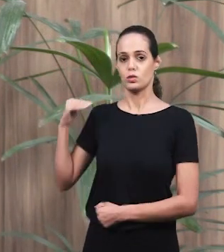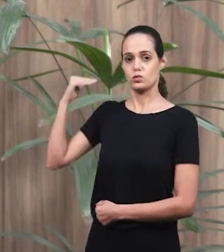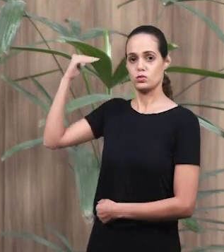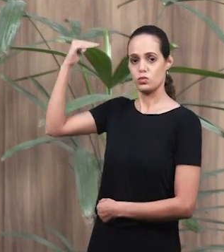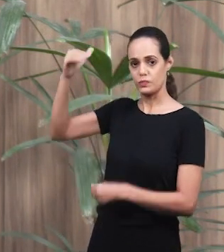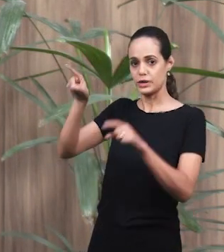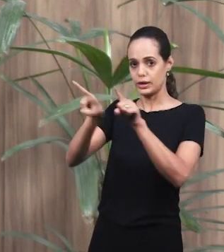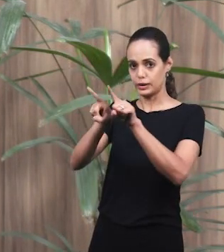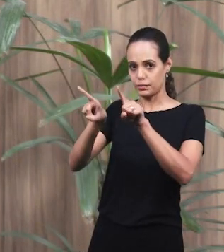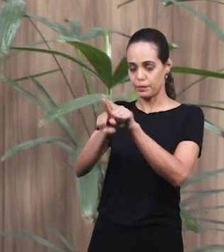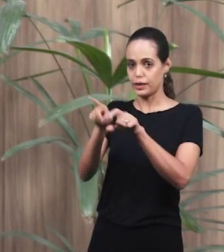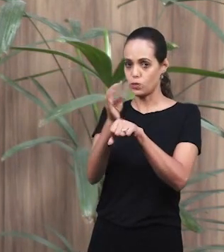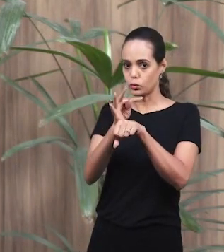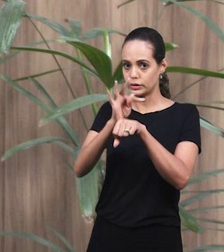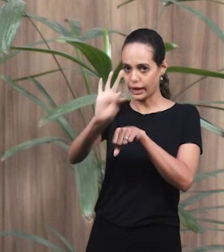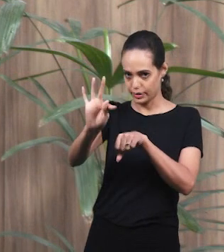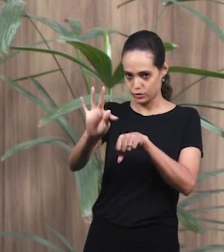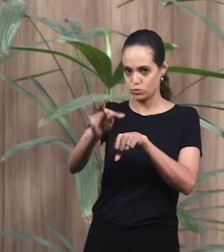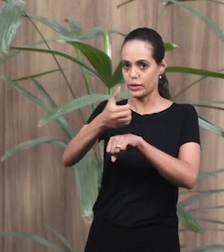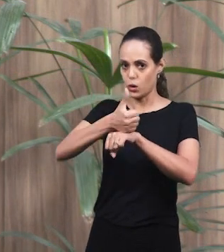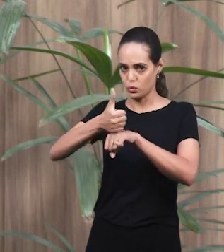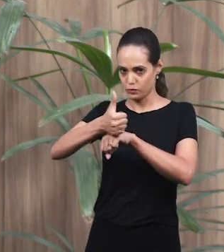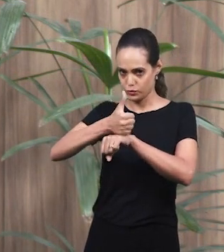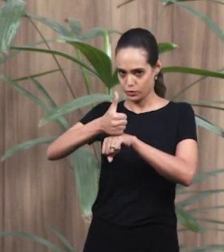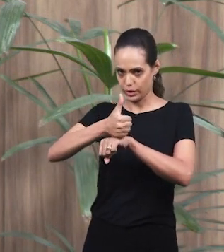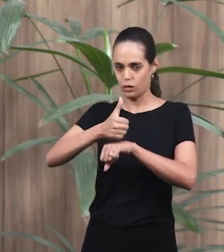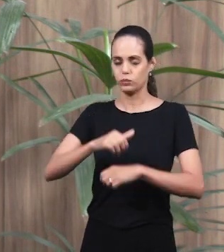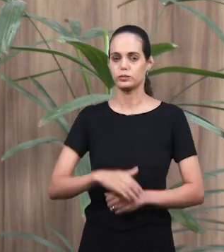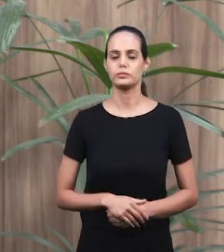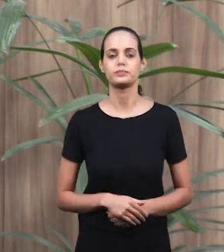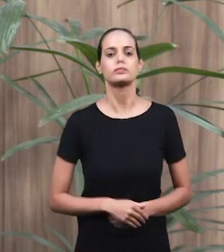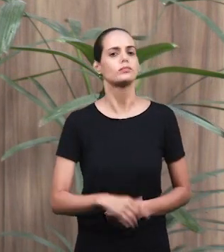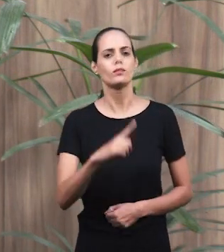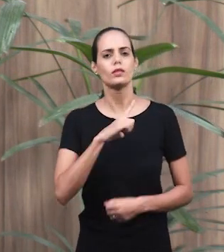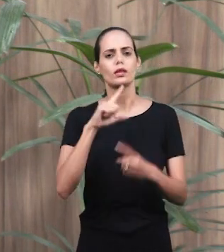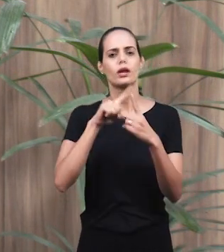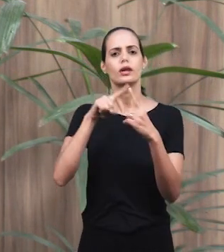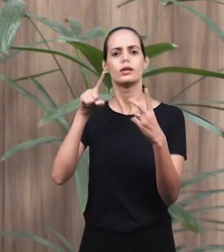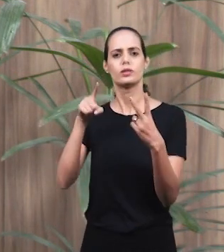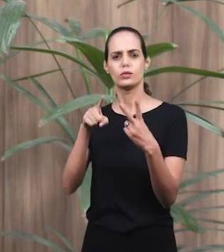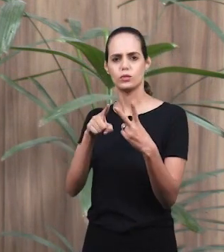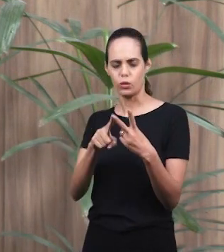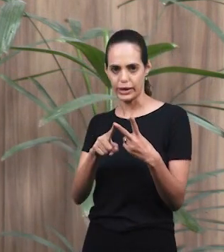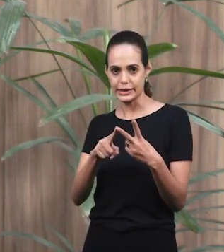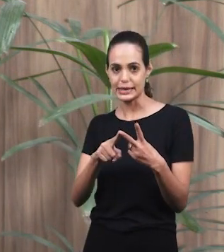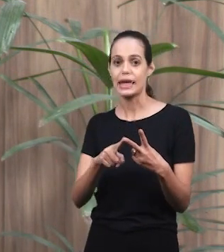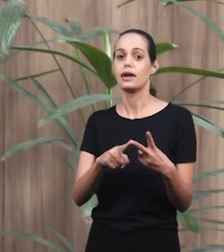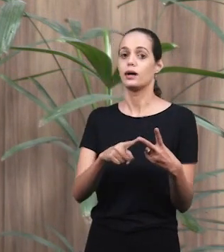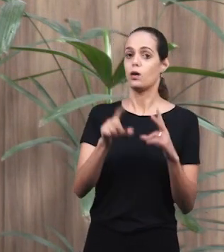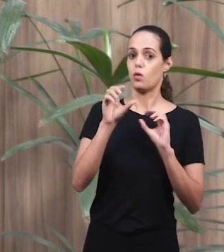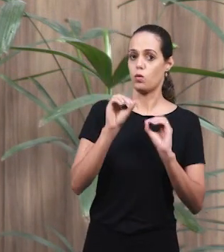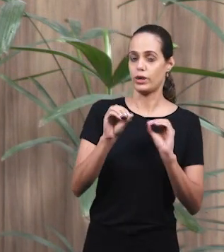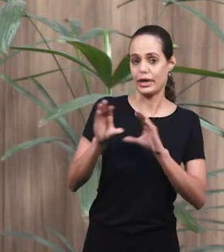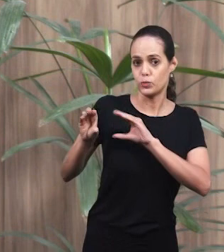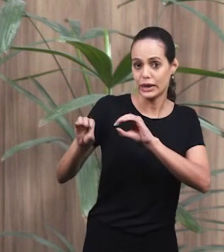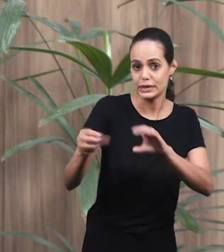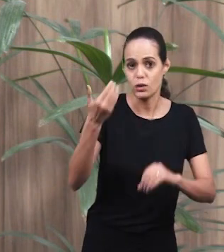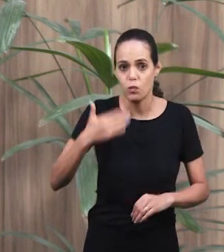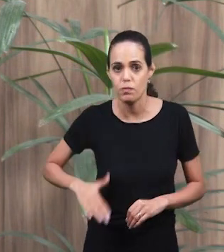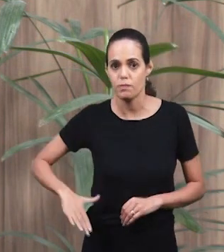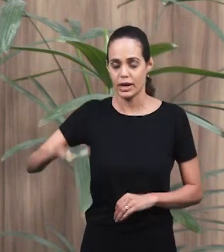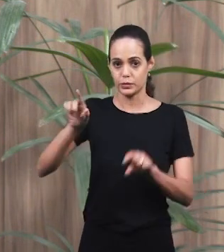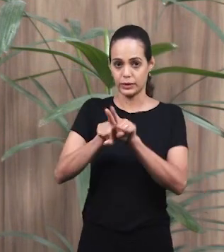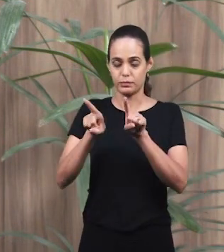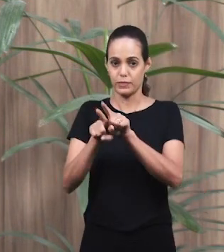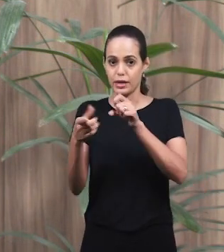adulte et spécial. Attention, l'enseignement gratuit et obligatoire se donne dans ce niveau, entre le préscolaire et l'enseignement